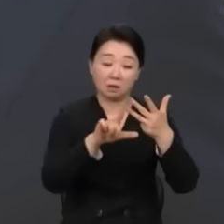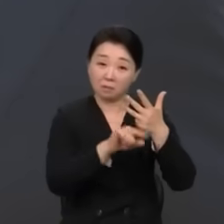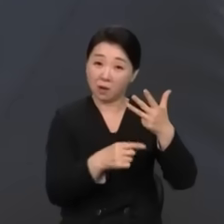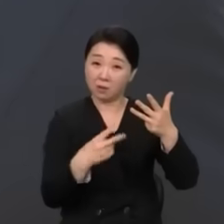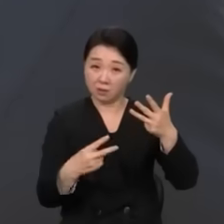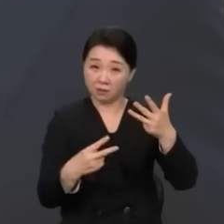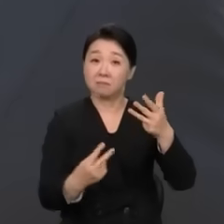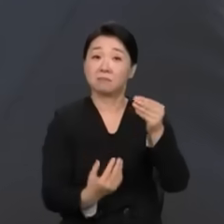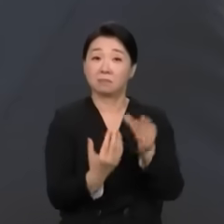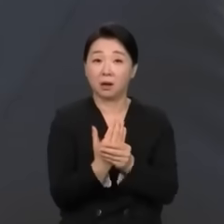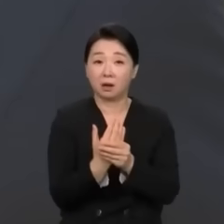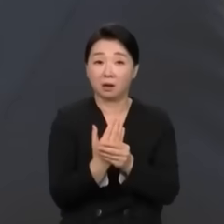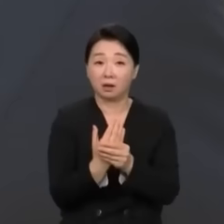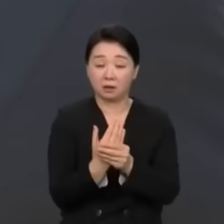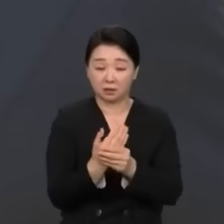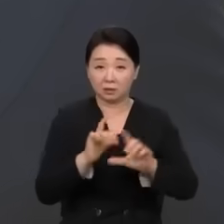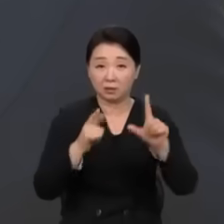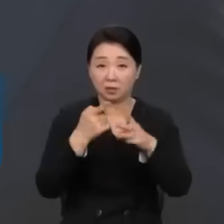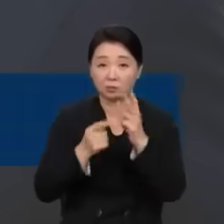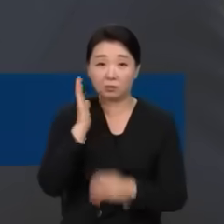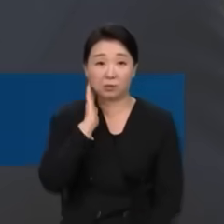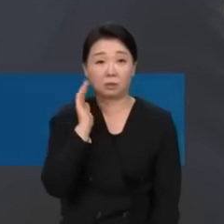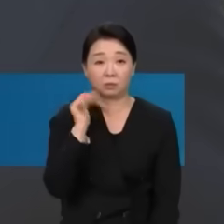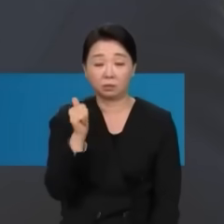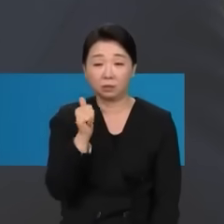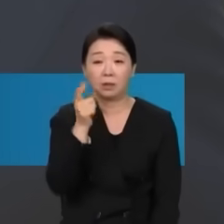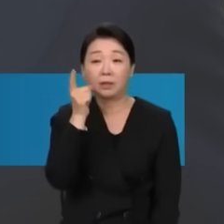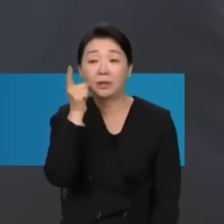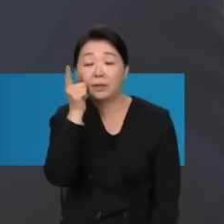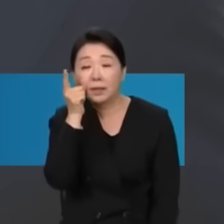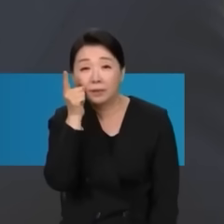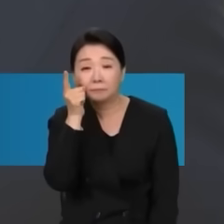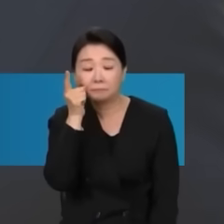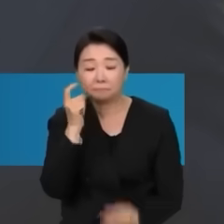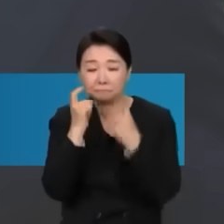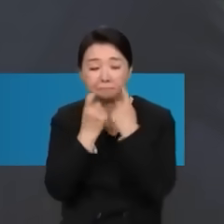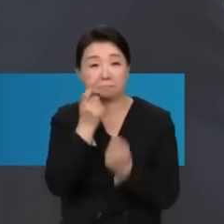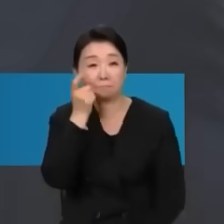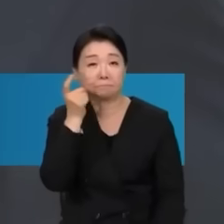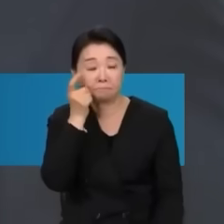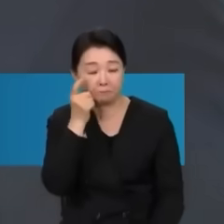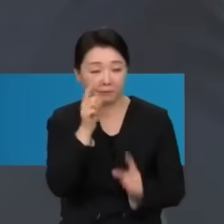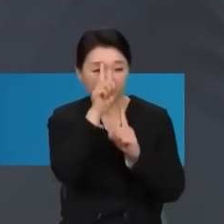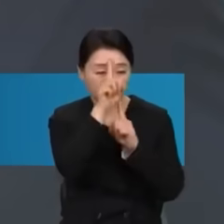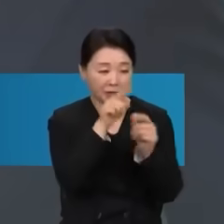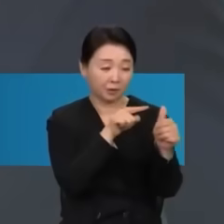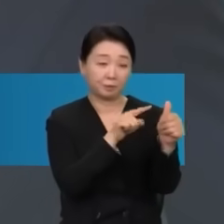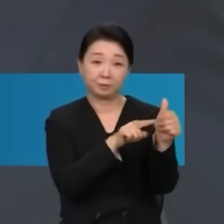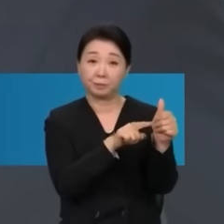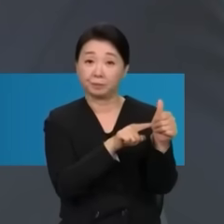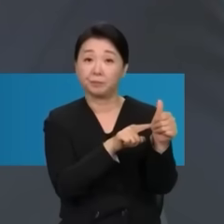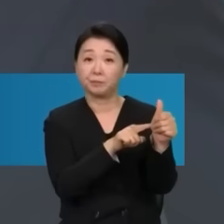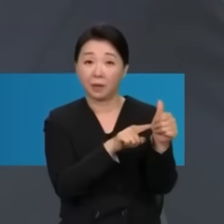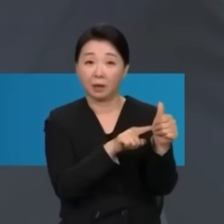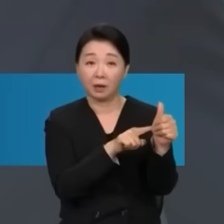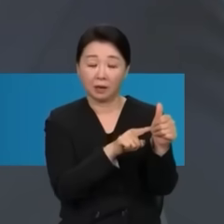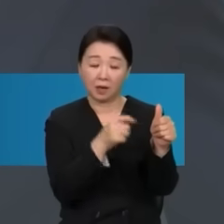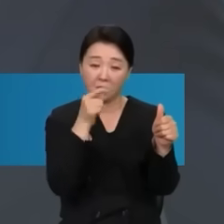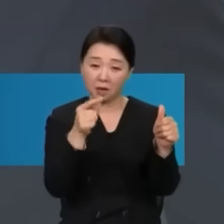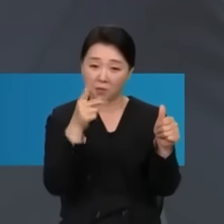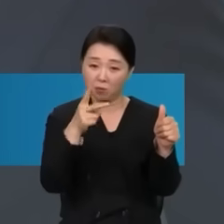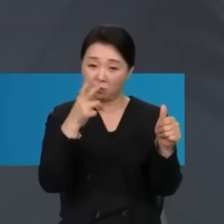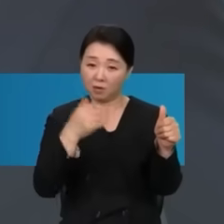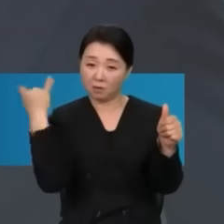2일입니다. 바로 이날 윤석열 대통령이 개인 휴대전화로 이종섭 당시 국방부 장관에게 세 차례